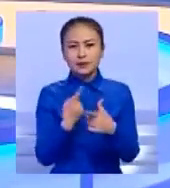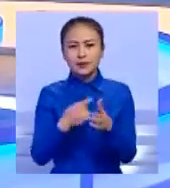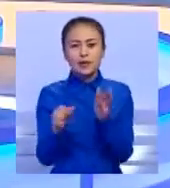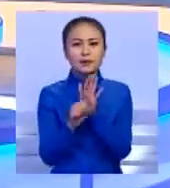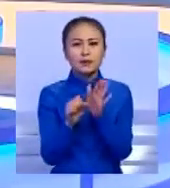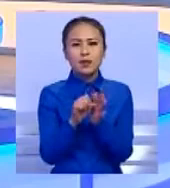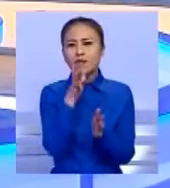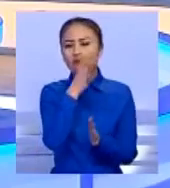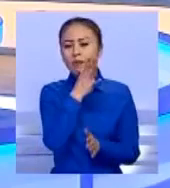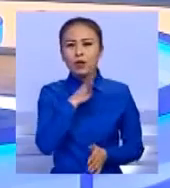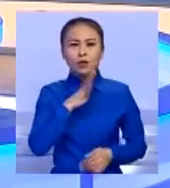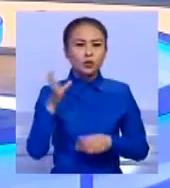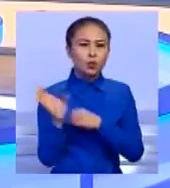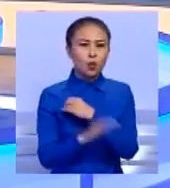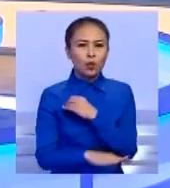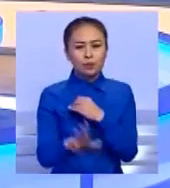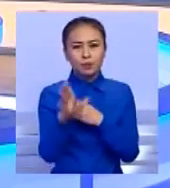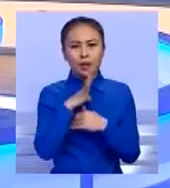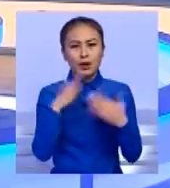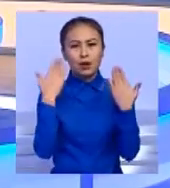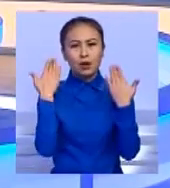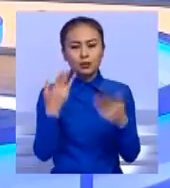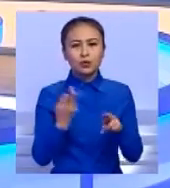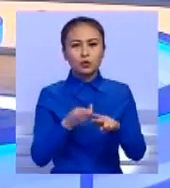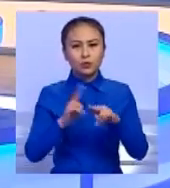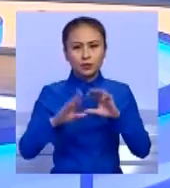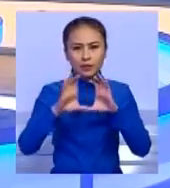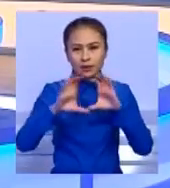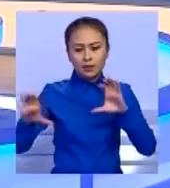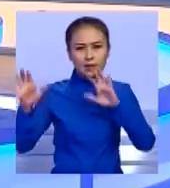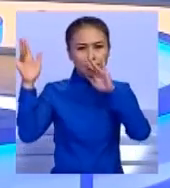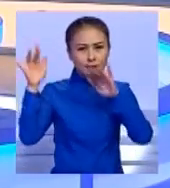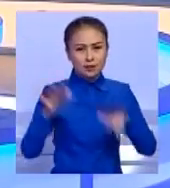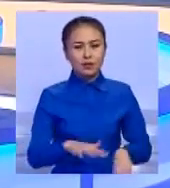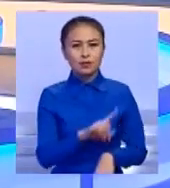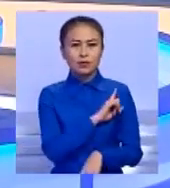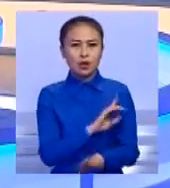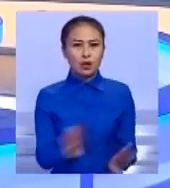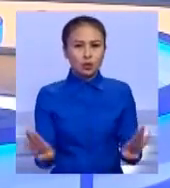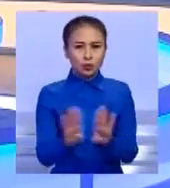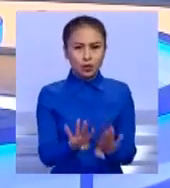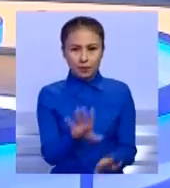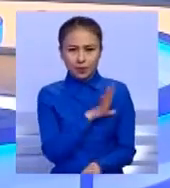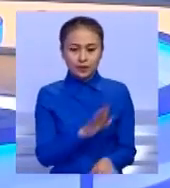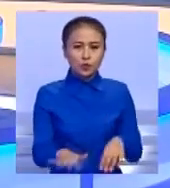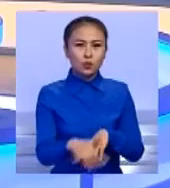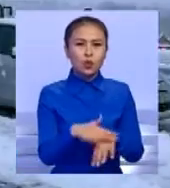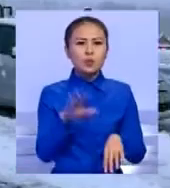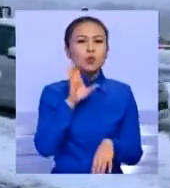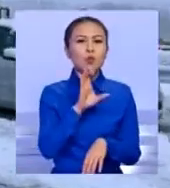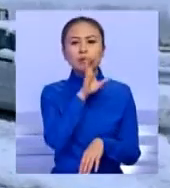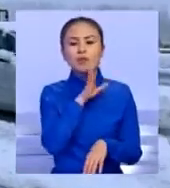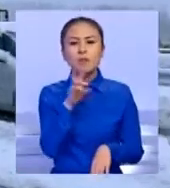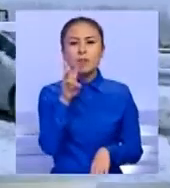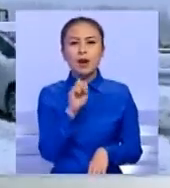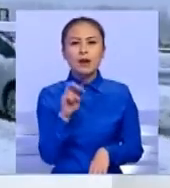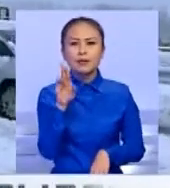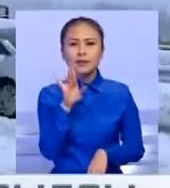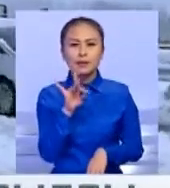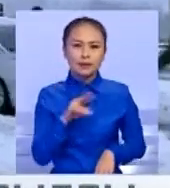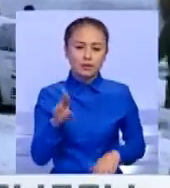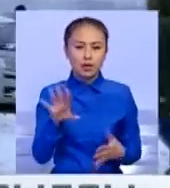қыс қақарына мінді. Соңғы күндері мұнда қардың қалың жауына байланысты жолдар жабылды. Әсіресе елдің солысы батысы мен